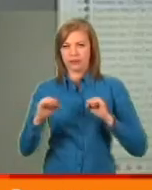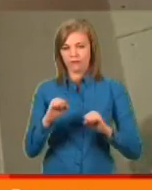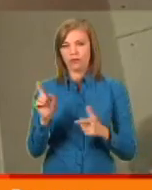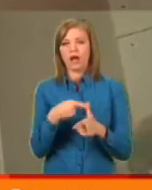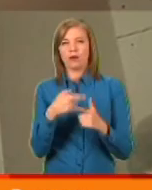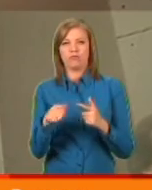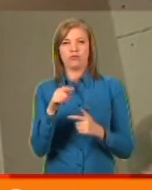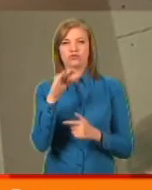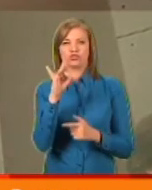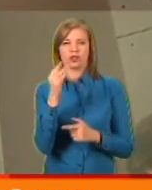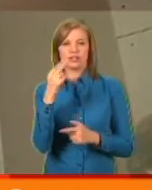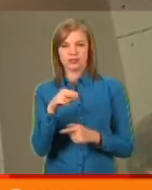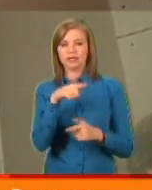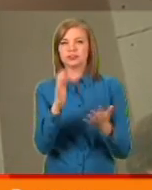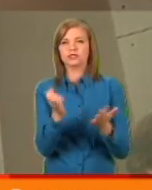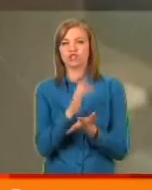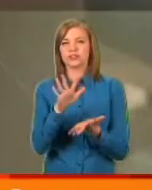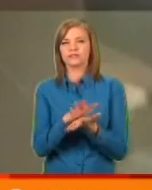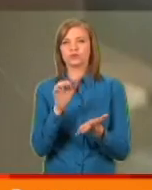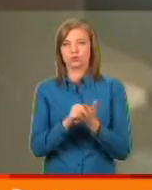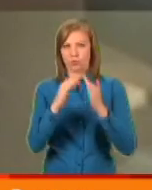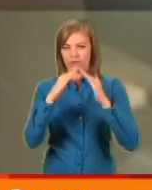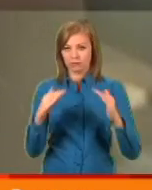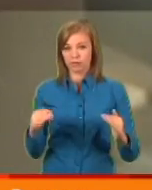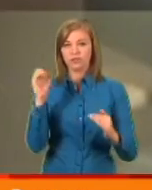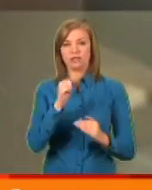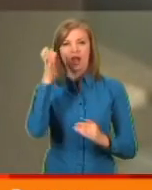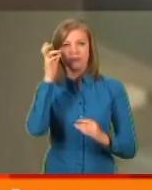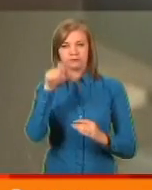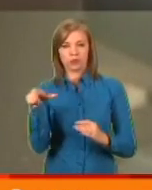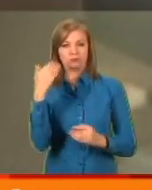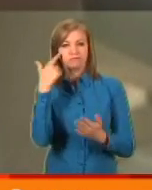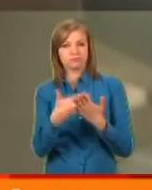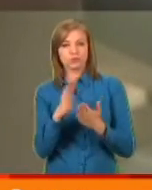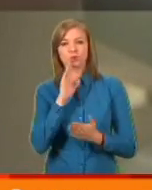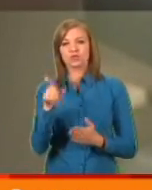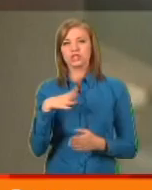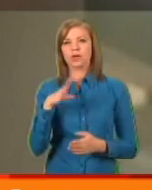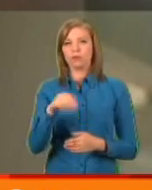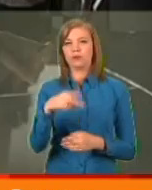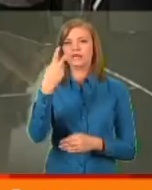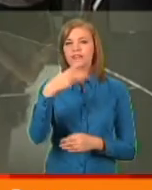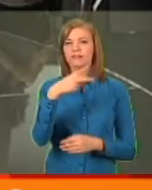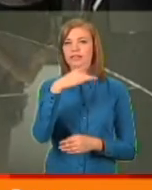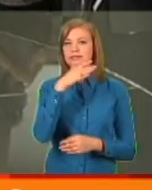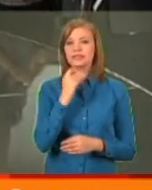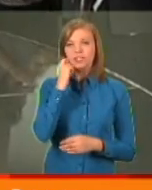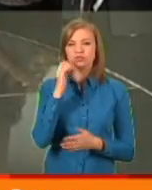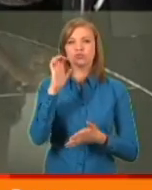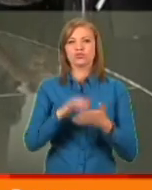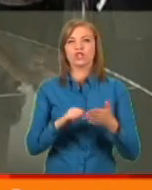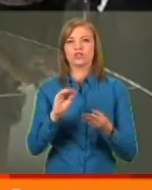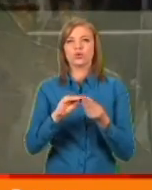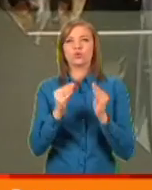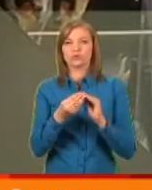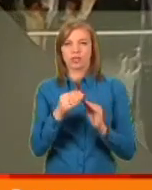або жрицею. Мумію знайшли у зруйнованій піраміді, а науковці припускають, що жінка померла 20-річною через